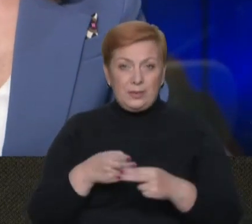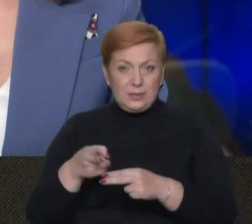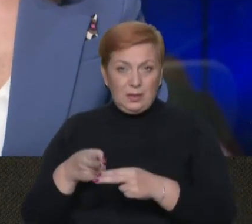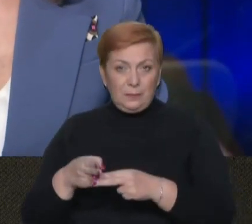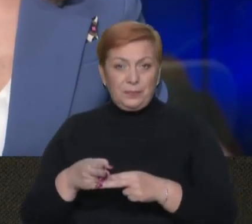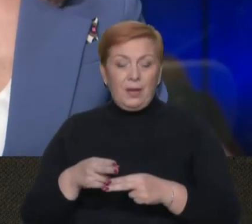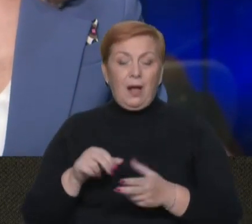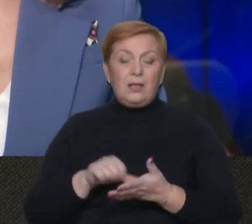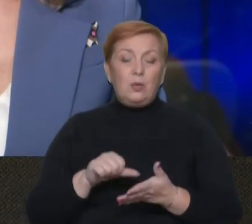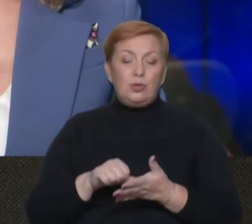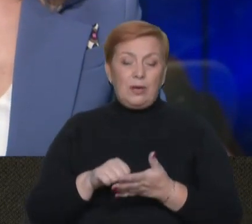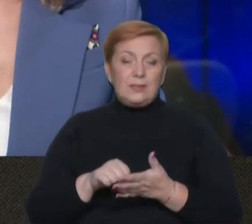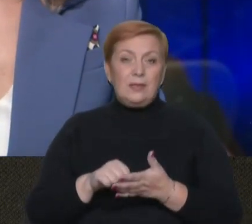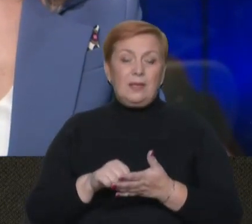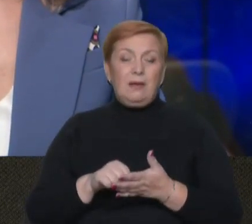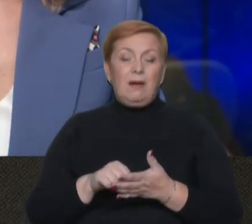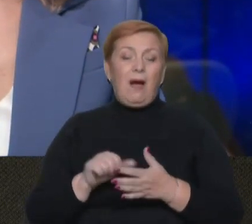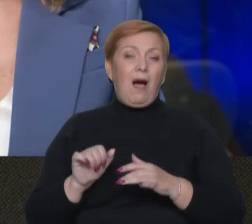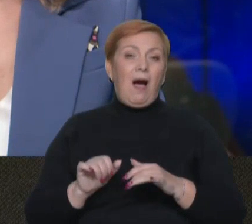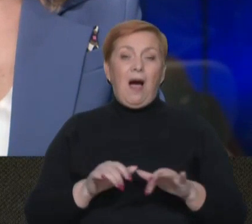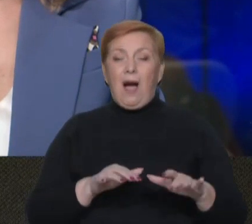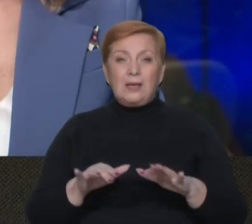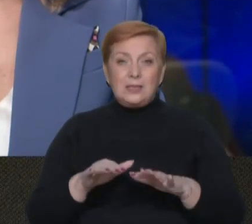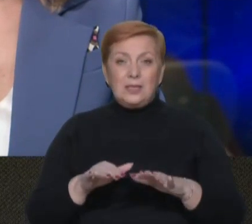цієї акції дотримуватимуться навіть